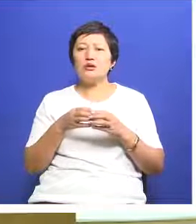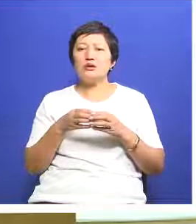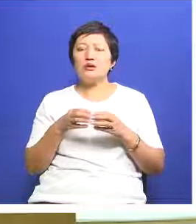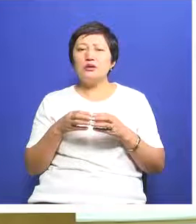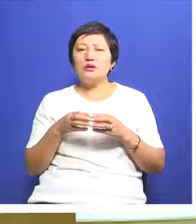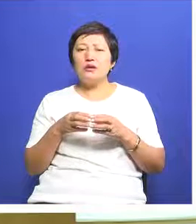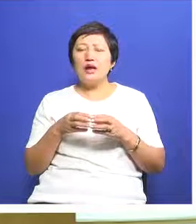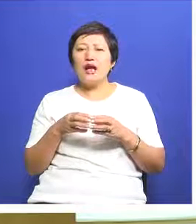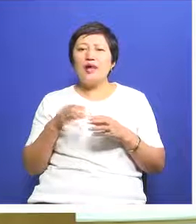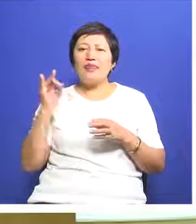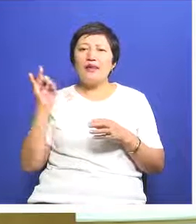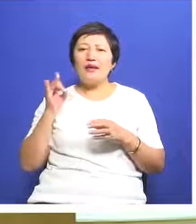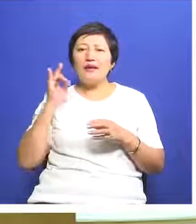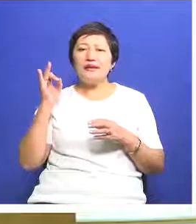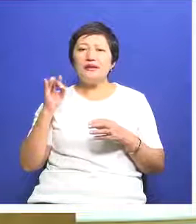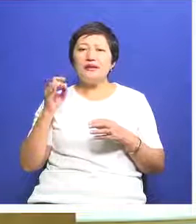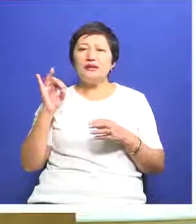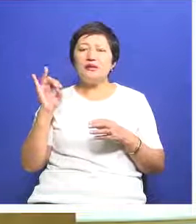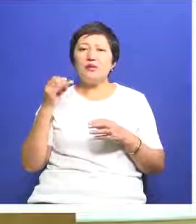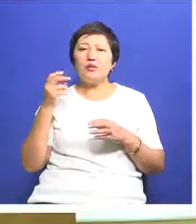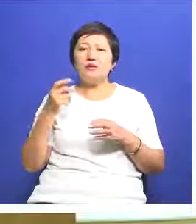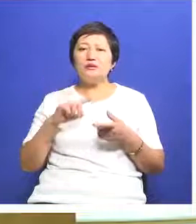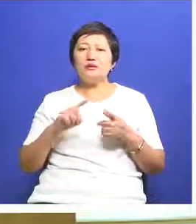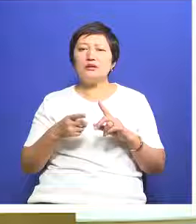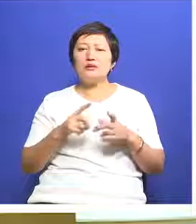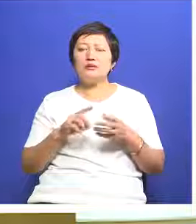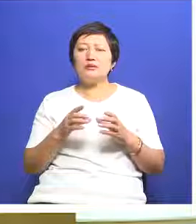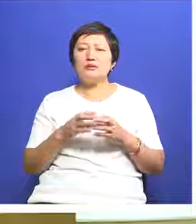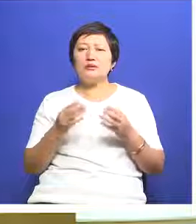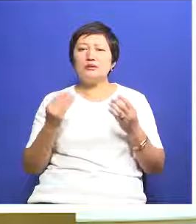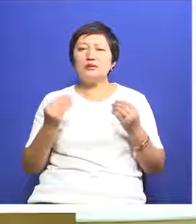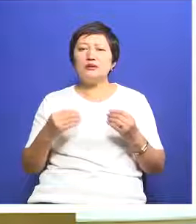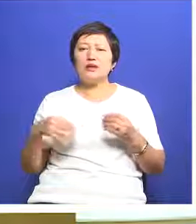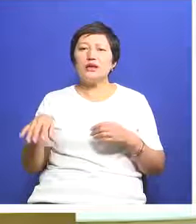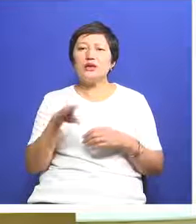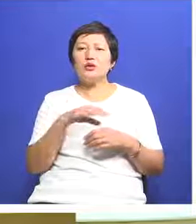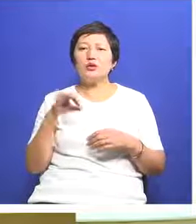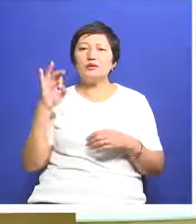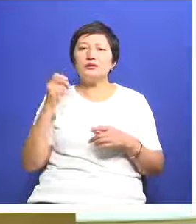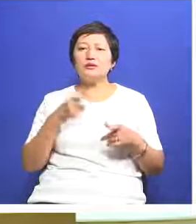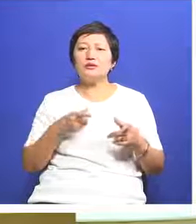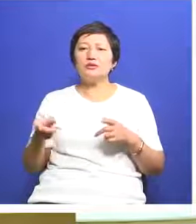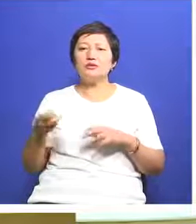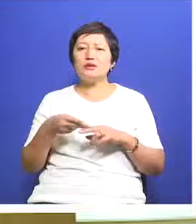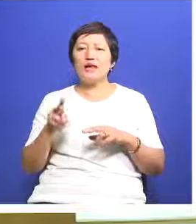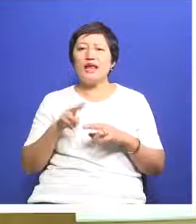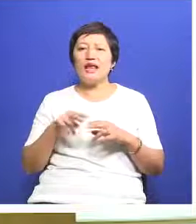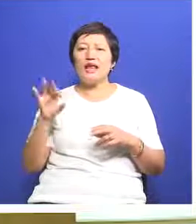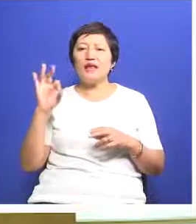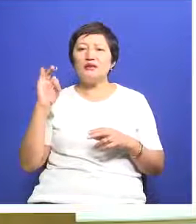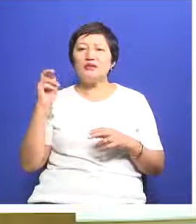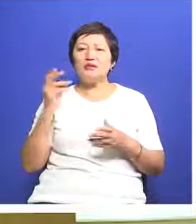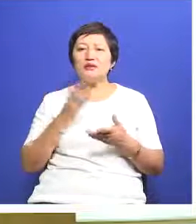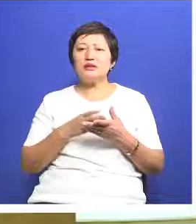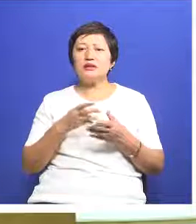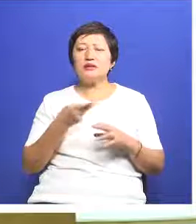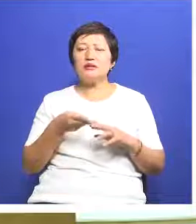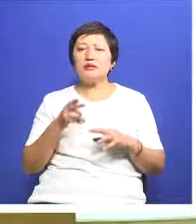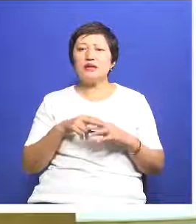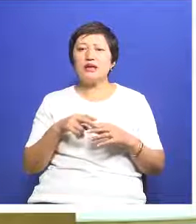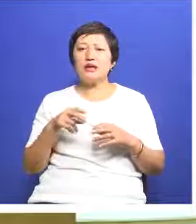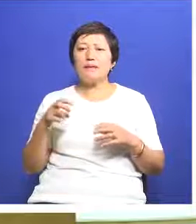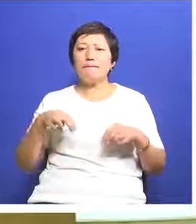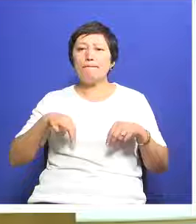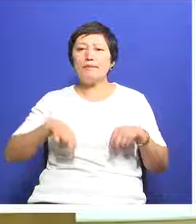жаңағы тарихи орын ескерткіш айналады. Қазір бұл анау ЮНЕСКО-ға да ұсынған тізімінде еніп жатқан жағдайы бар. Енді